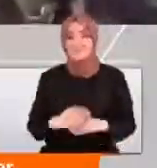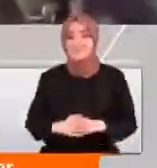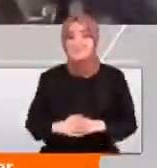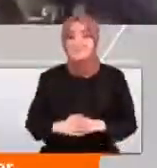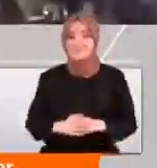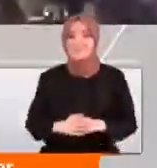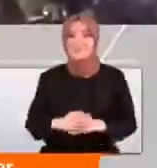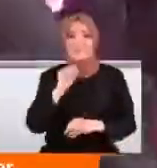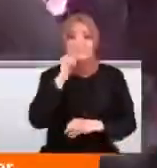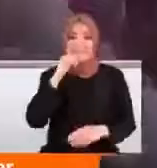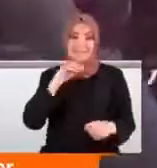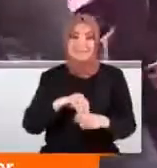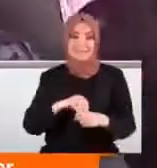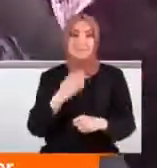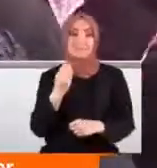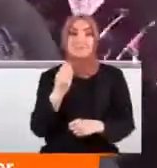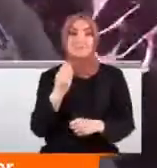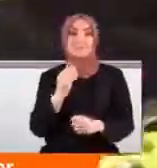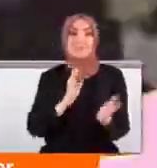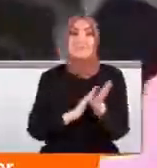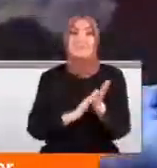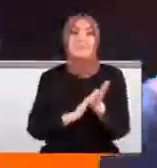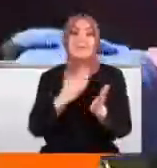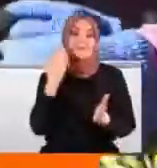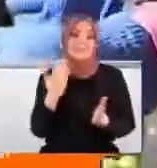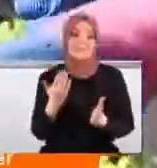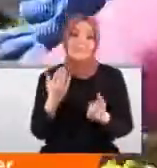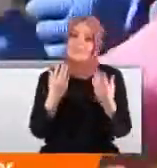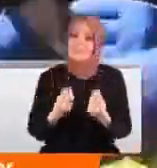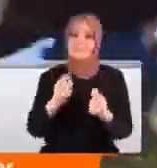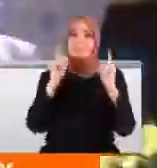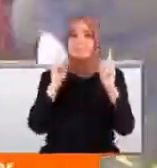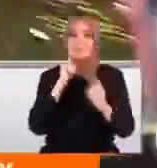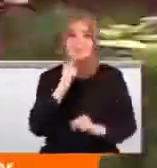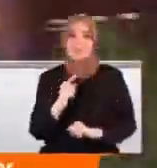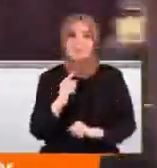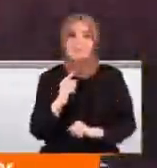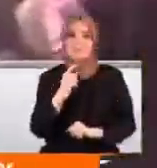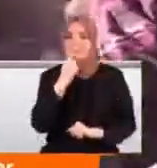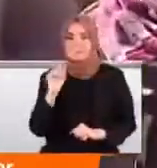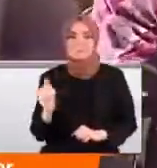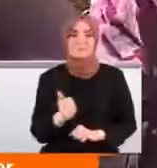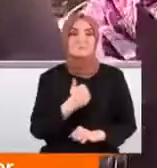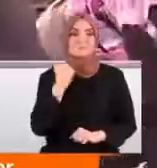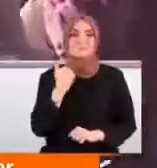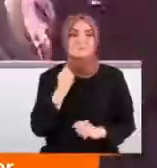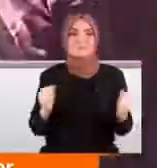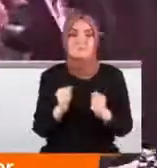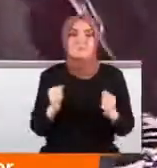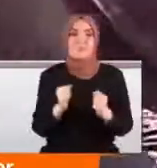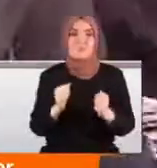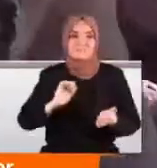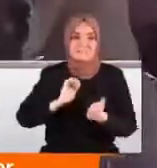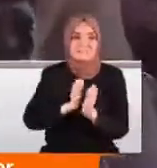bereketli bir sene olur. İnşallah bol bol kazanırız. Mis gibi soğuk sıkım zeytinyağları işte toplandı.